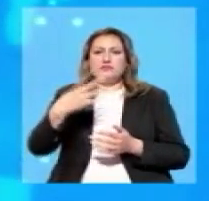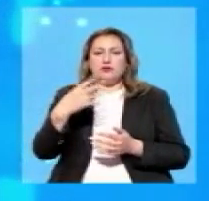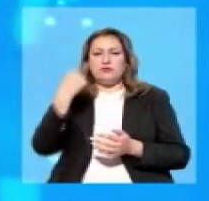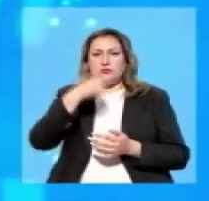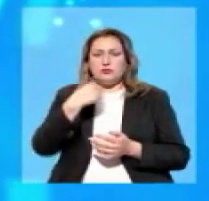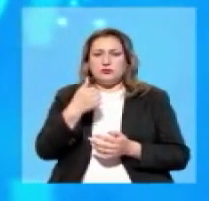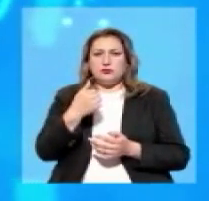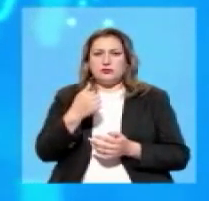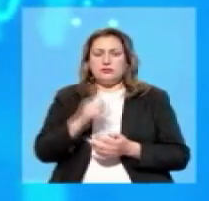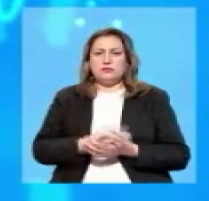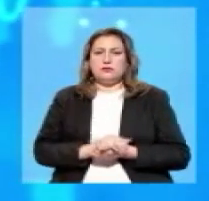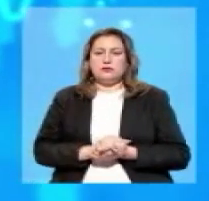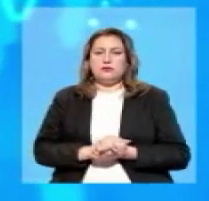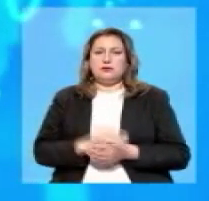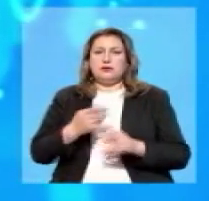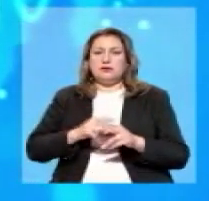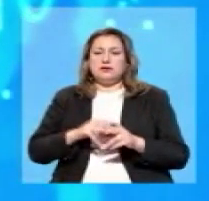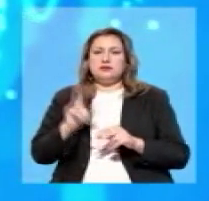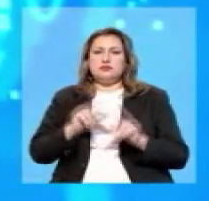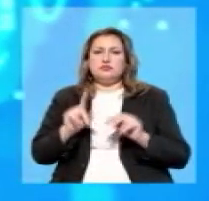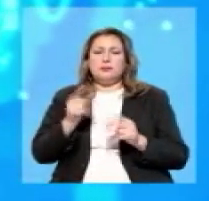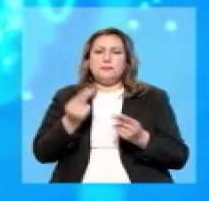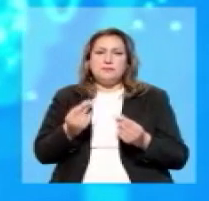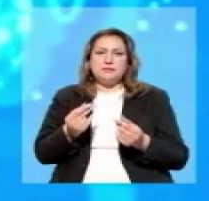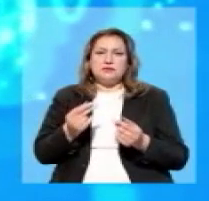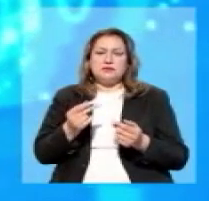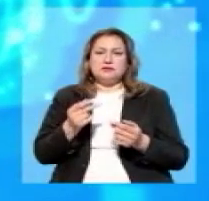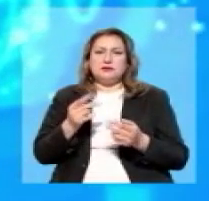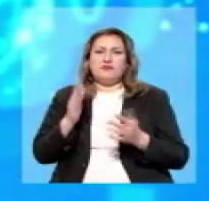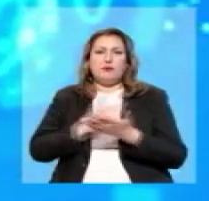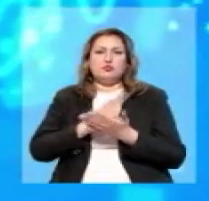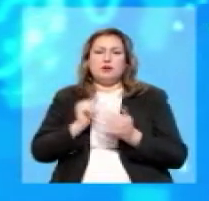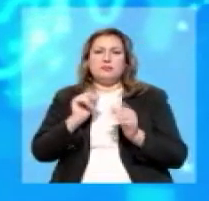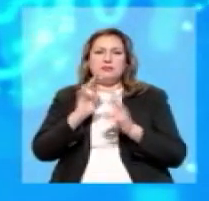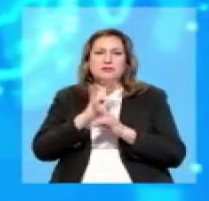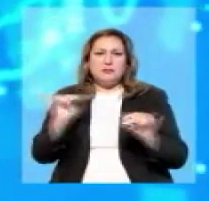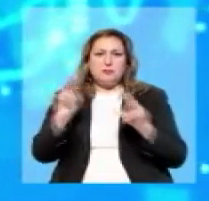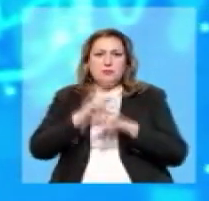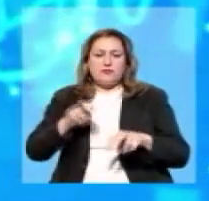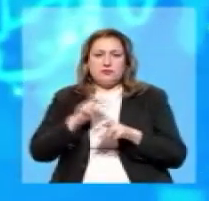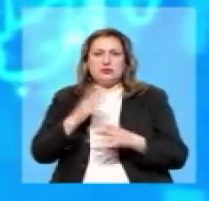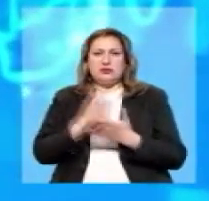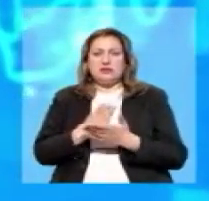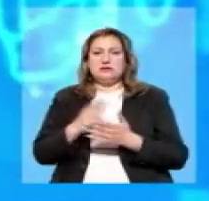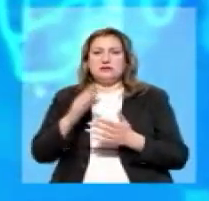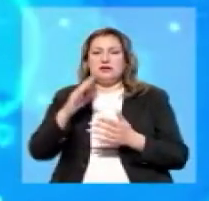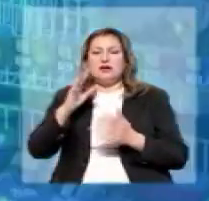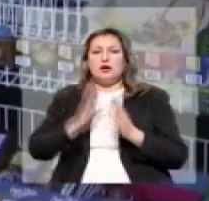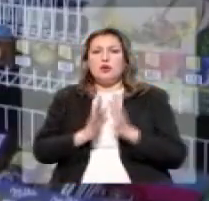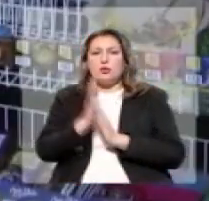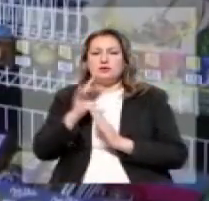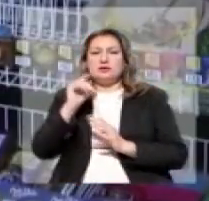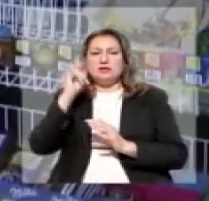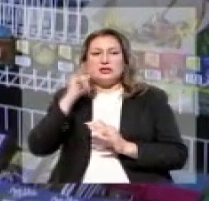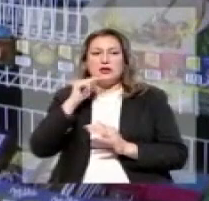тек серілмейді дегенде білдірмейді. Ұлттық экономика министрлігі президент жарлығына толықтырулар әзірлеп жатыр. Жеке